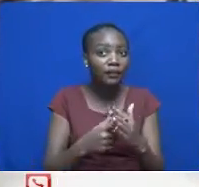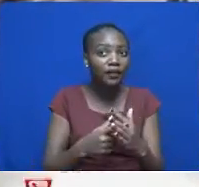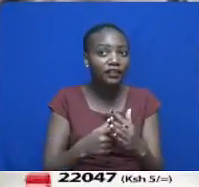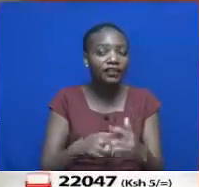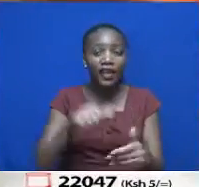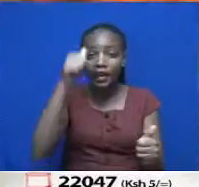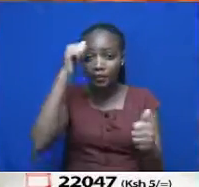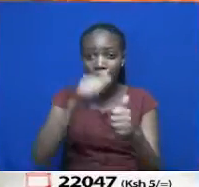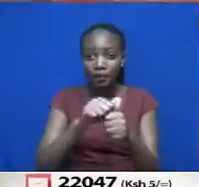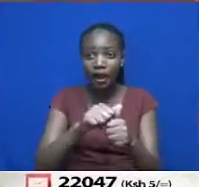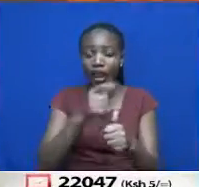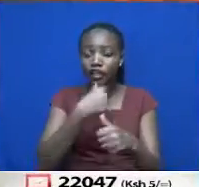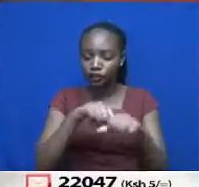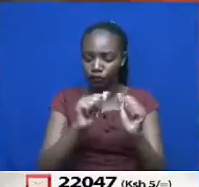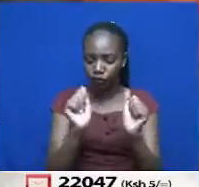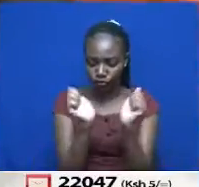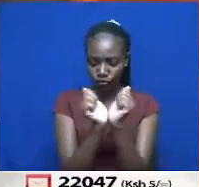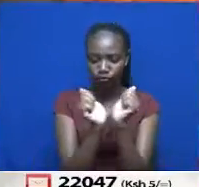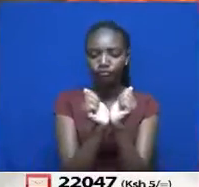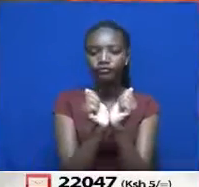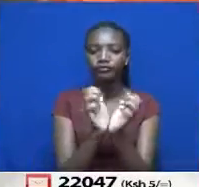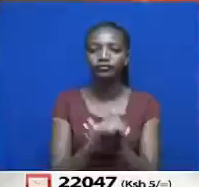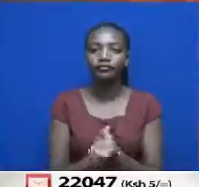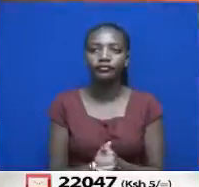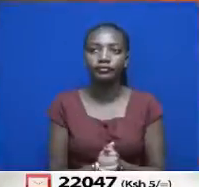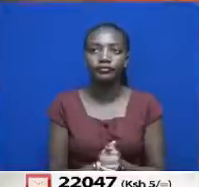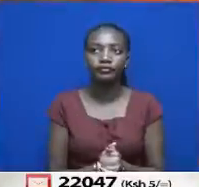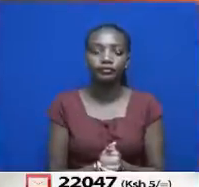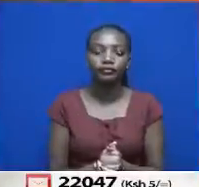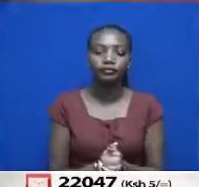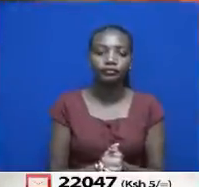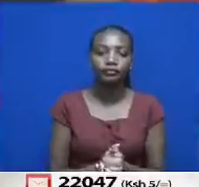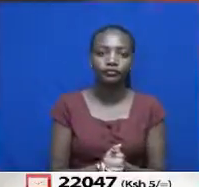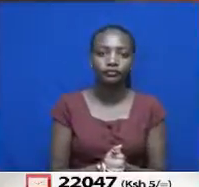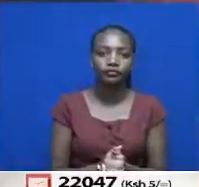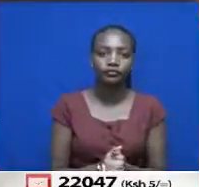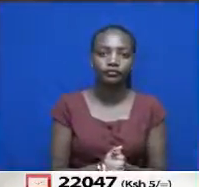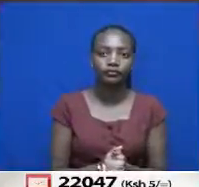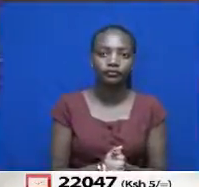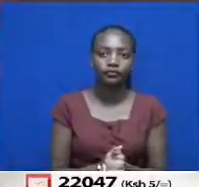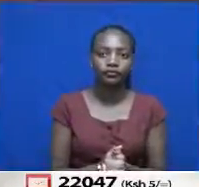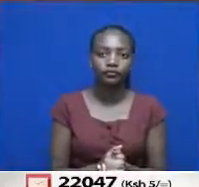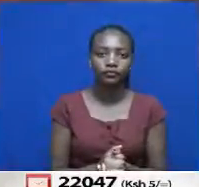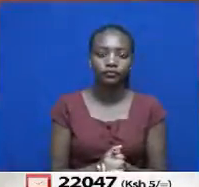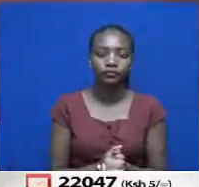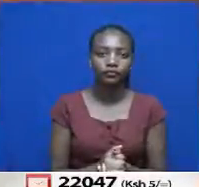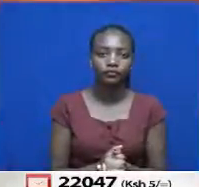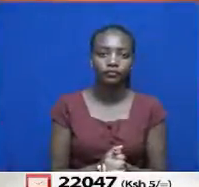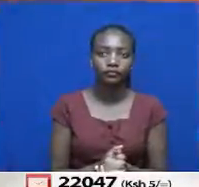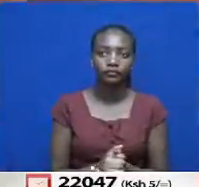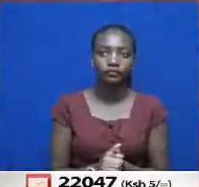tutazishika. Winnie Maganga, TV 47.